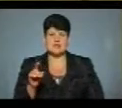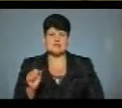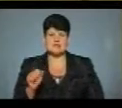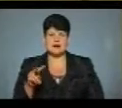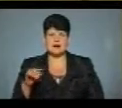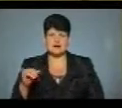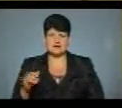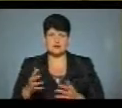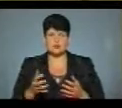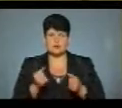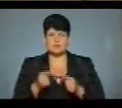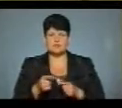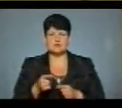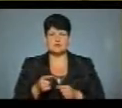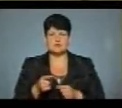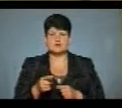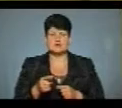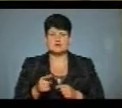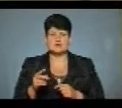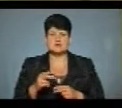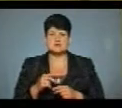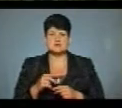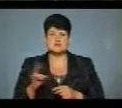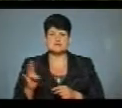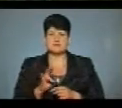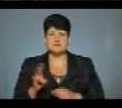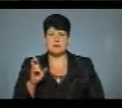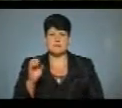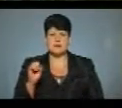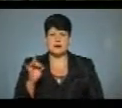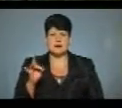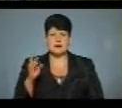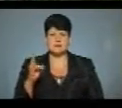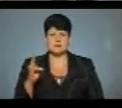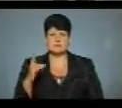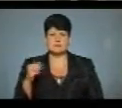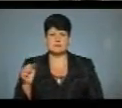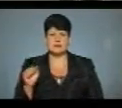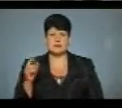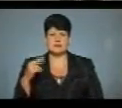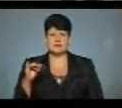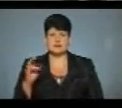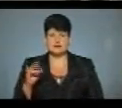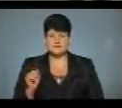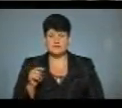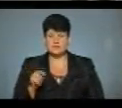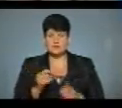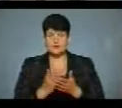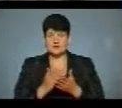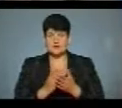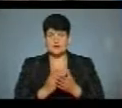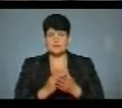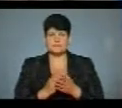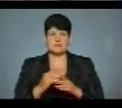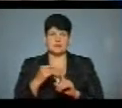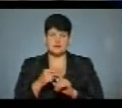отримували цей храм оці францискани, на той час бернардини. Петра Заврубль – родичка Войцеха Шубера. Біля її подвір'я знаходиться хрест із